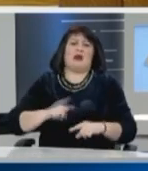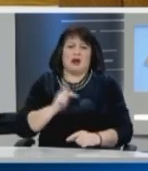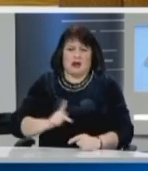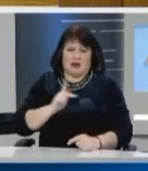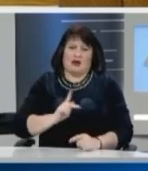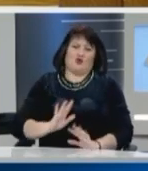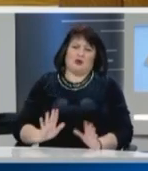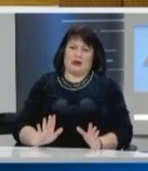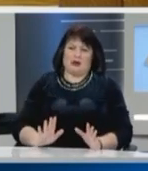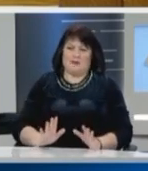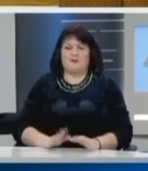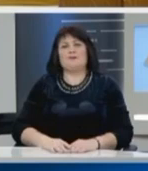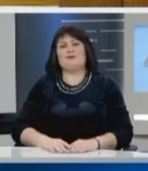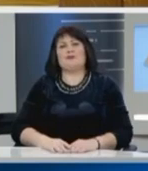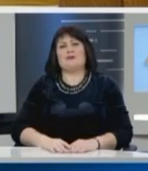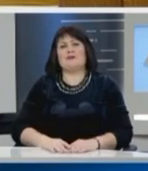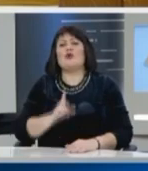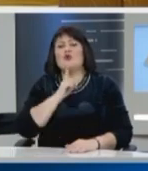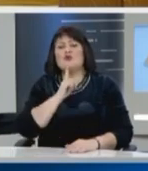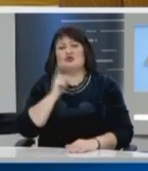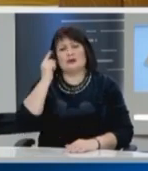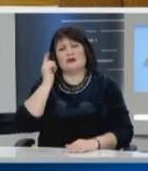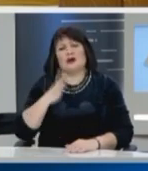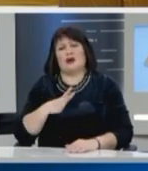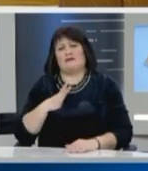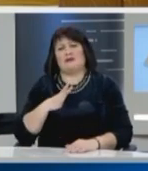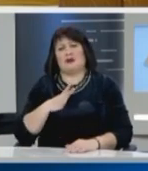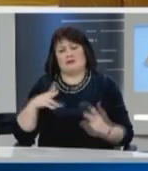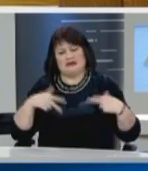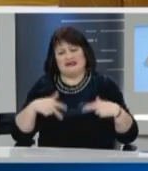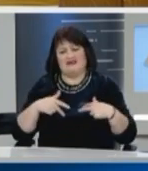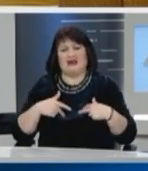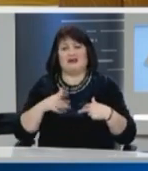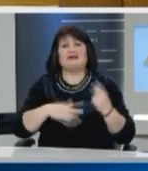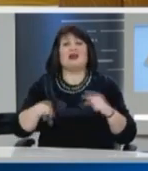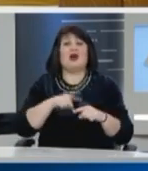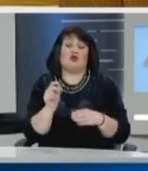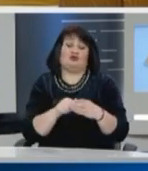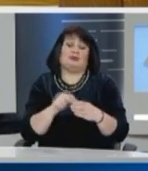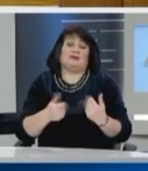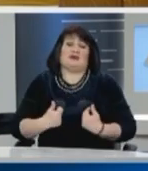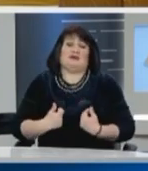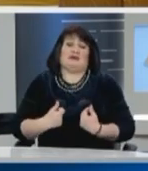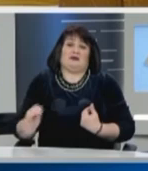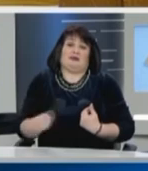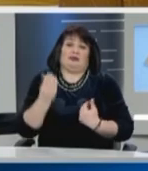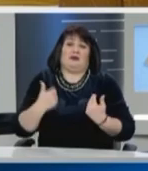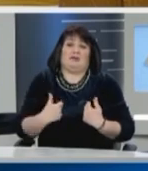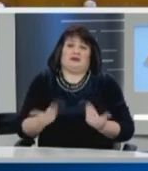κοινωνίας, έτσι όπως τις αντιλαμβάνεται η εκλεγμένη από τον ελληνικό λαό κυβέρνηση του